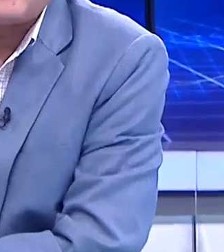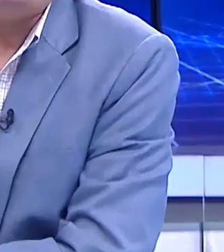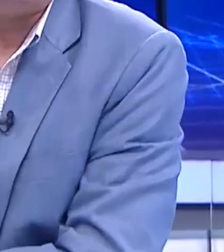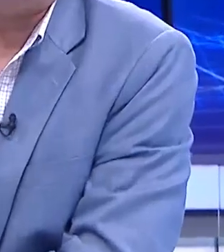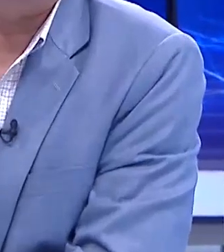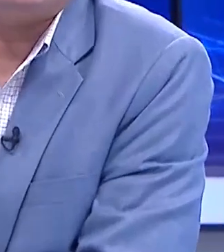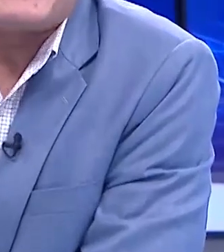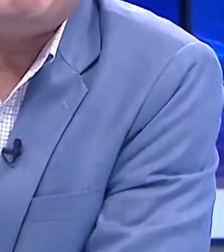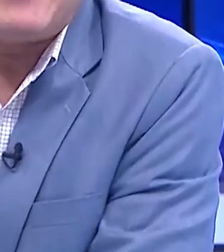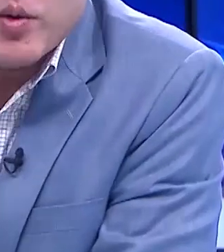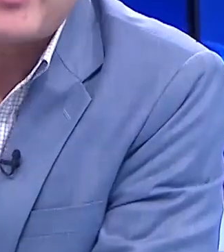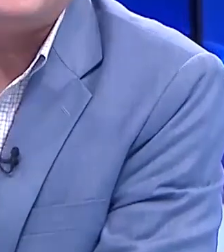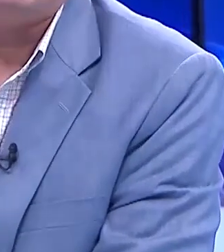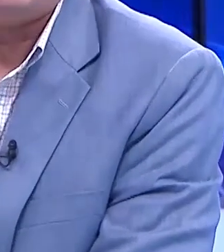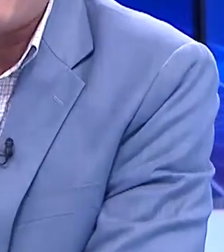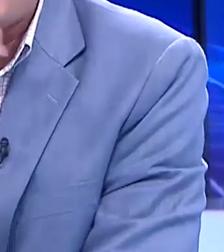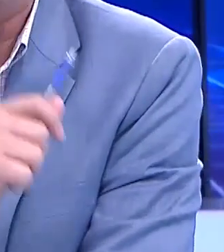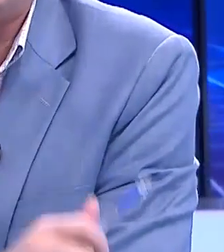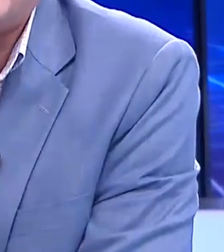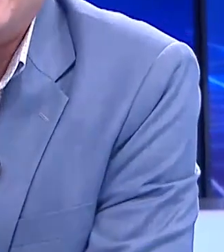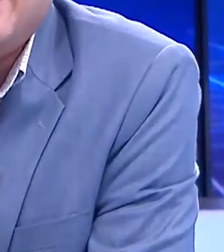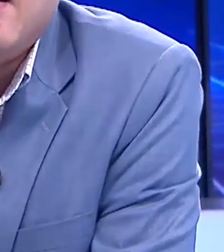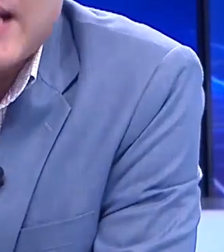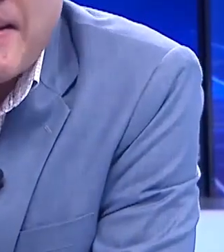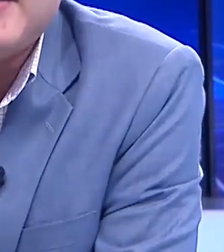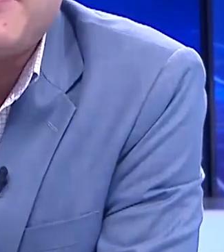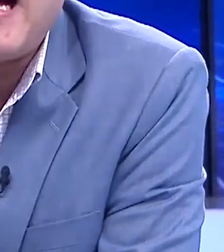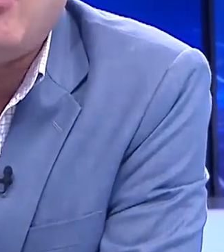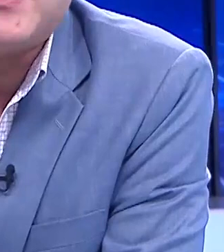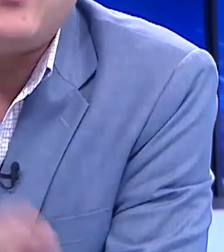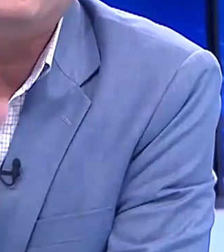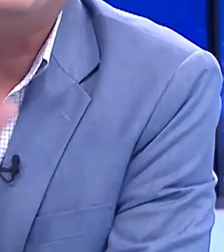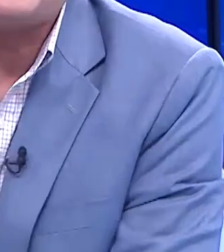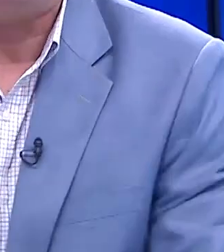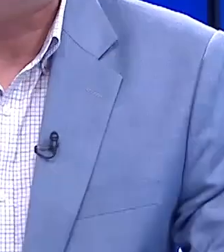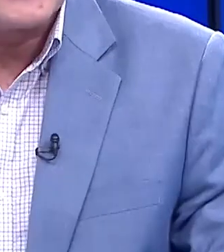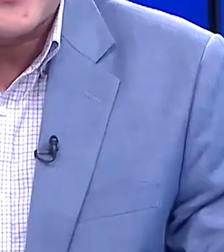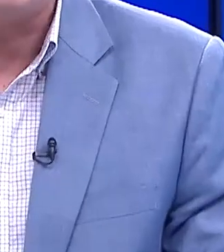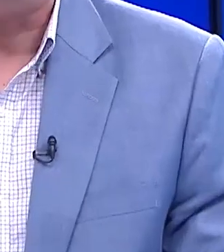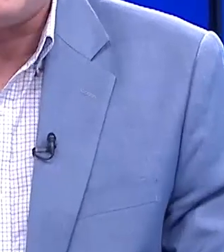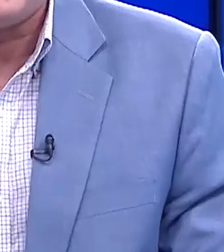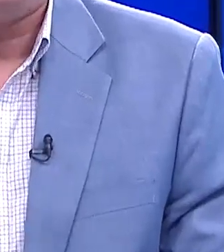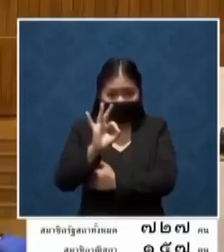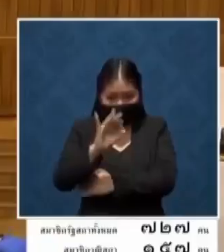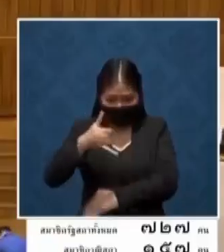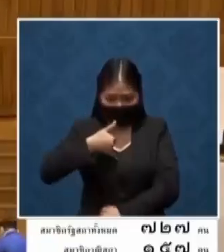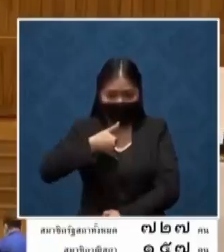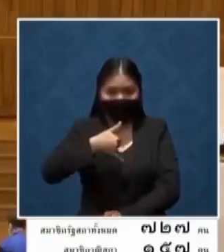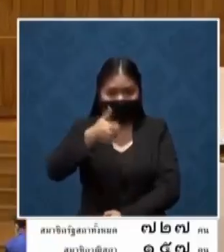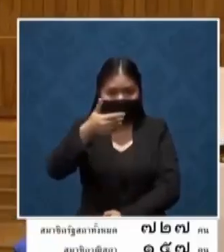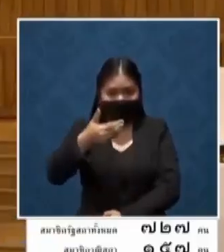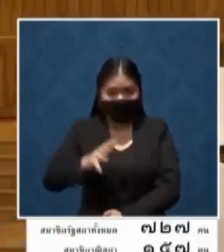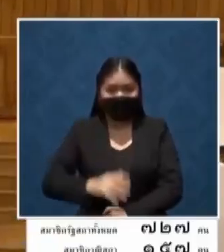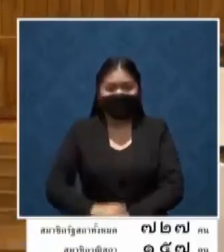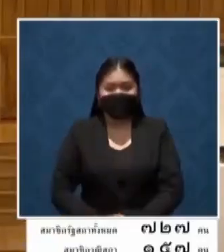สะพานร่วมอยู่แล้วครับคุณผู้ชมครับไปดูกันหน่อยดีกว่าเร็วๆเลยนะฮะว่าทำไมถึงสภาโลกทุกครั้งมันก็จะเกิดเหตุการณ์แบบนี้ก็คือ